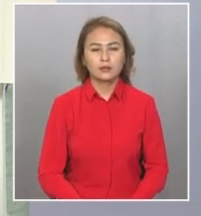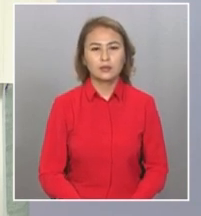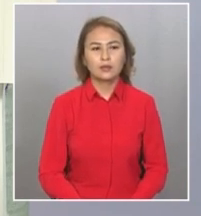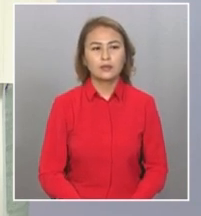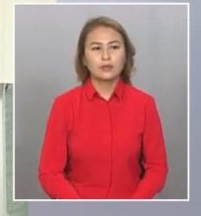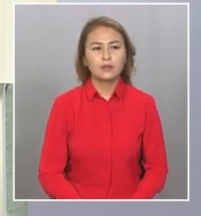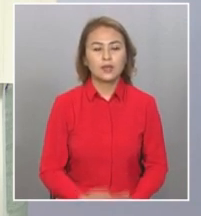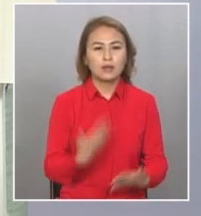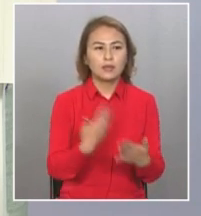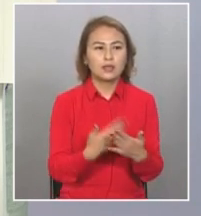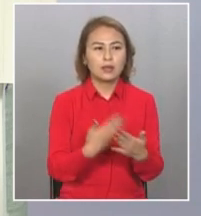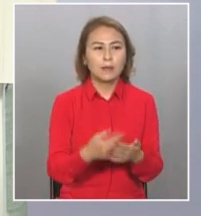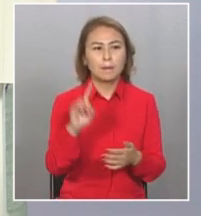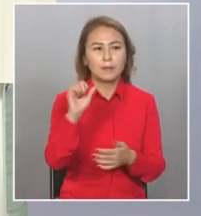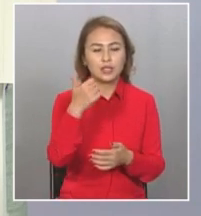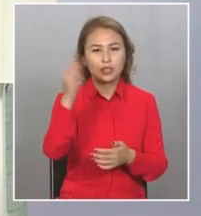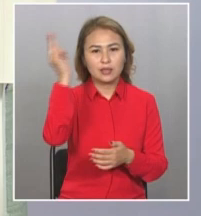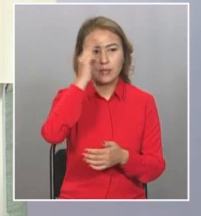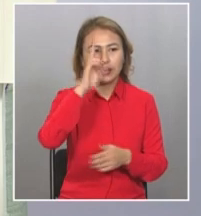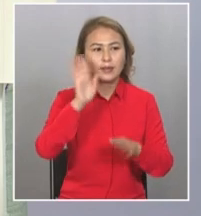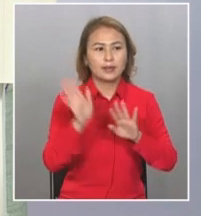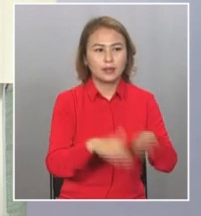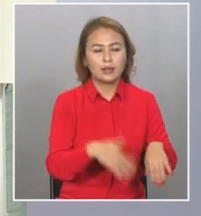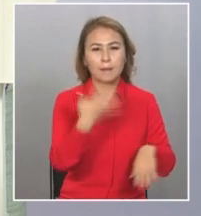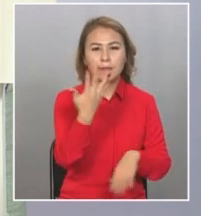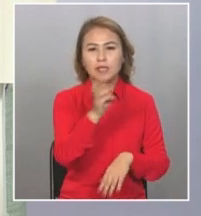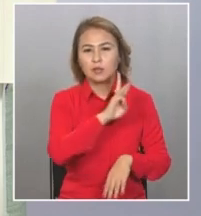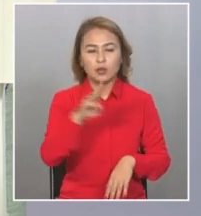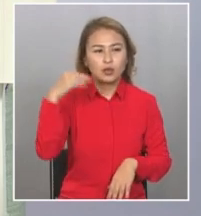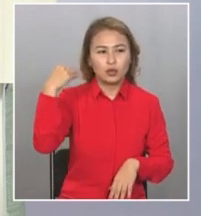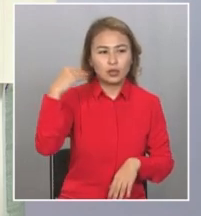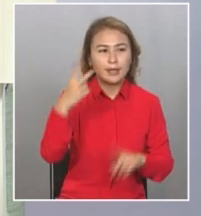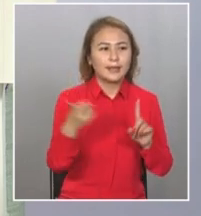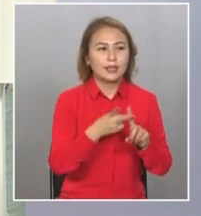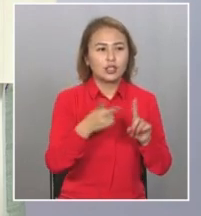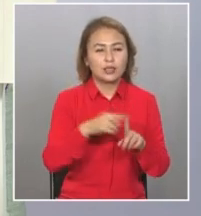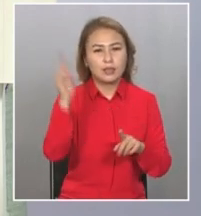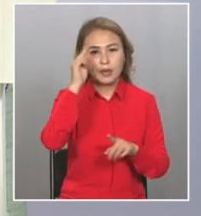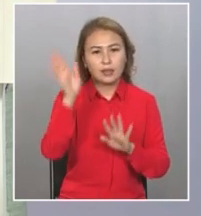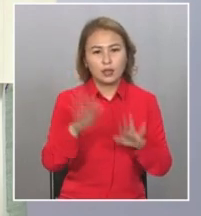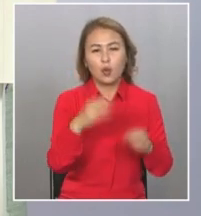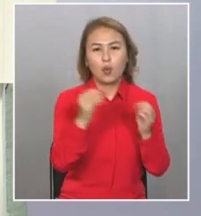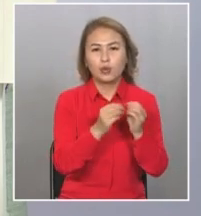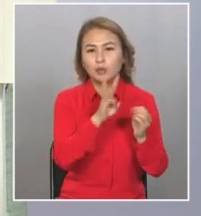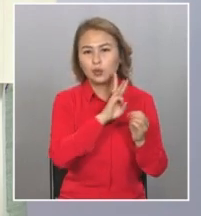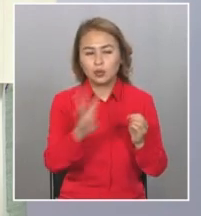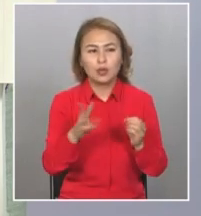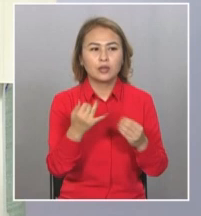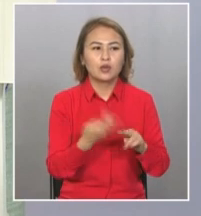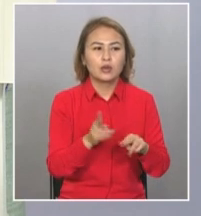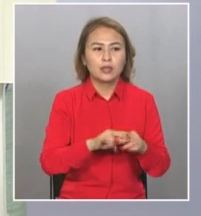болғандықтан. Мысалы, бірінші сабақтан кейін 5 минуттық үзіліс, екінші сабақтан кейін 10 минуттық үзіліс, сол